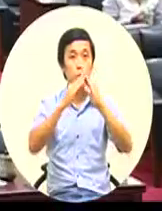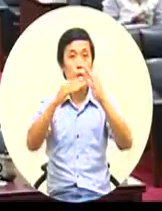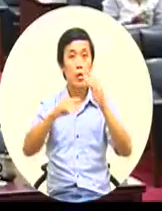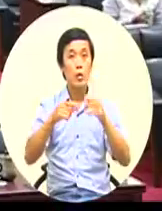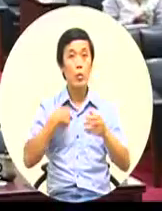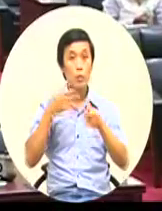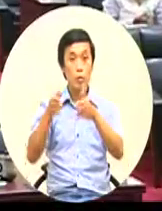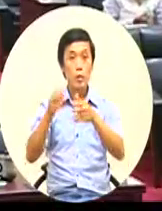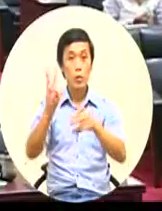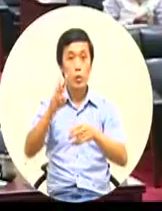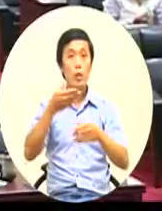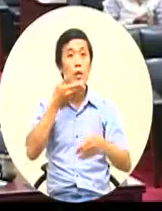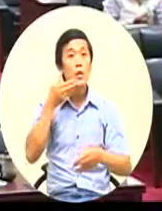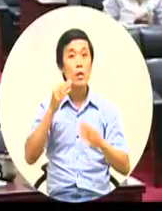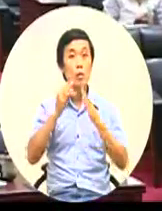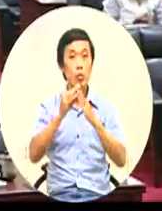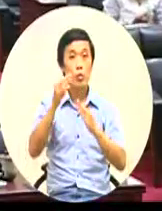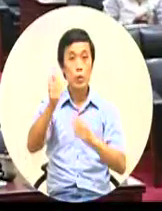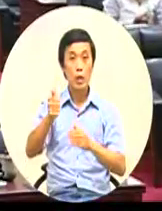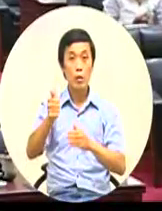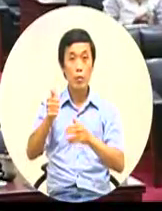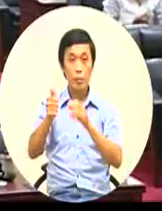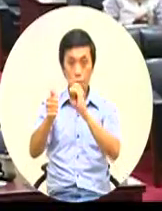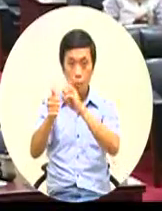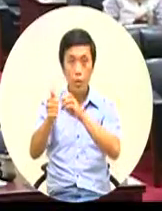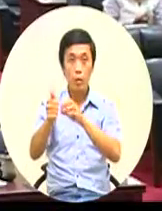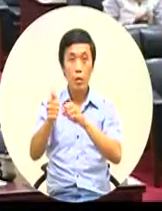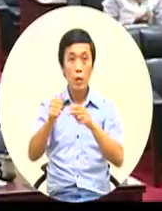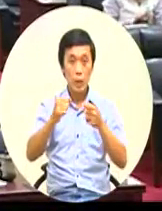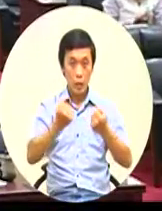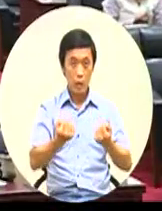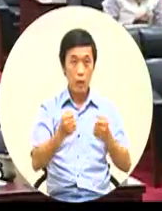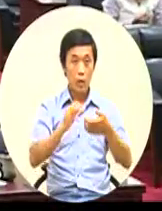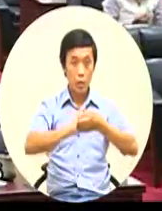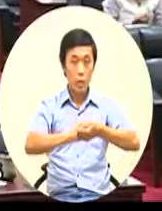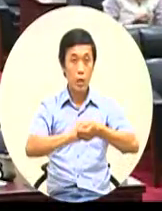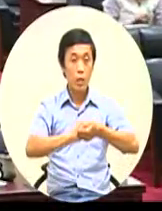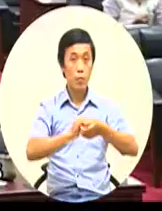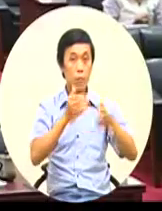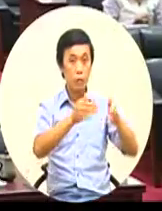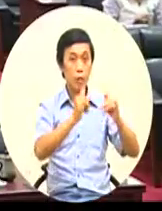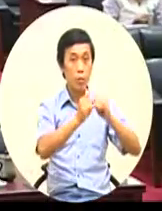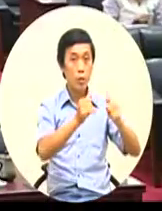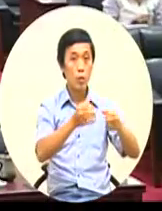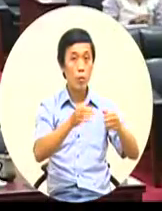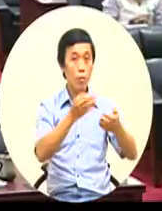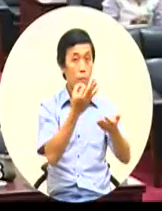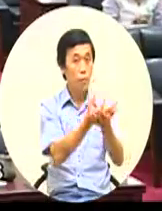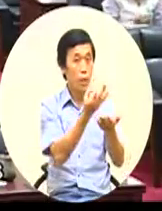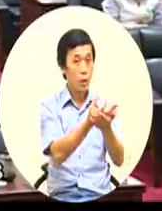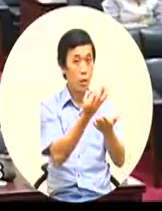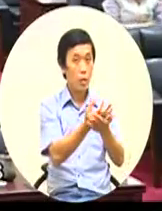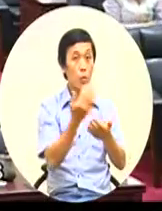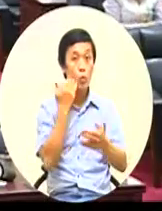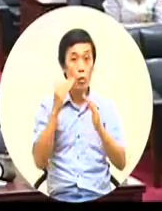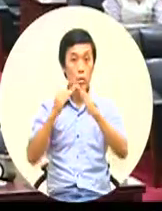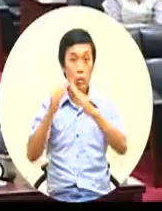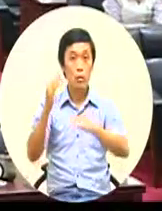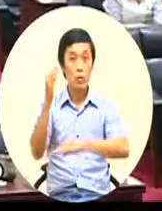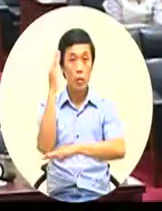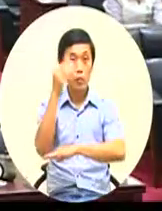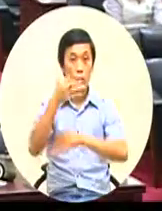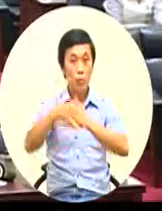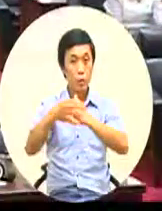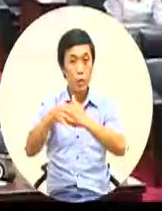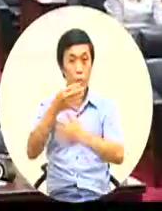经提到了，一定要补偿被淹掉的。只要我们市府有过失，一定要补偿。好，